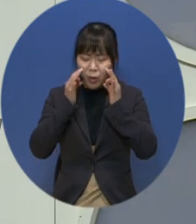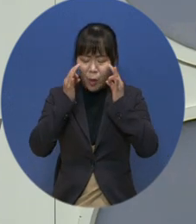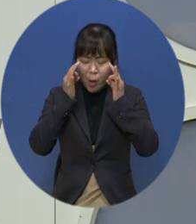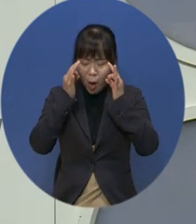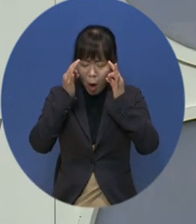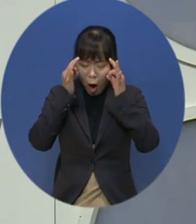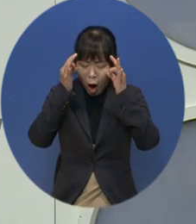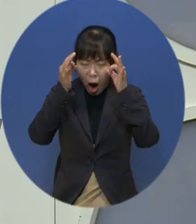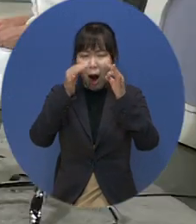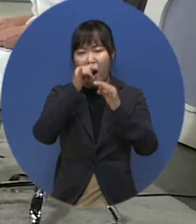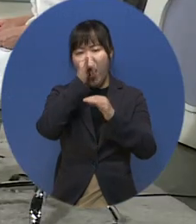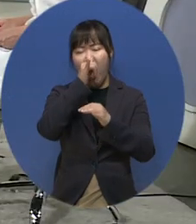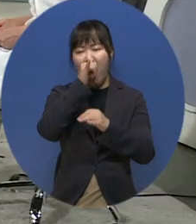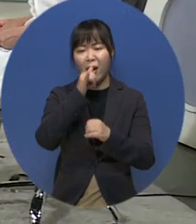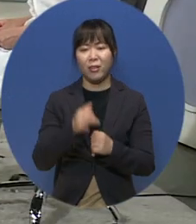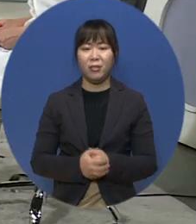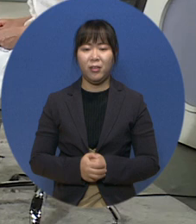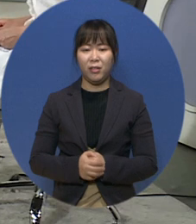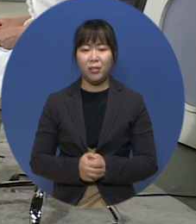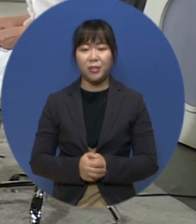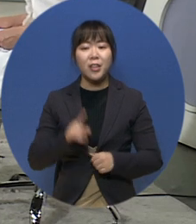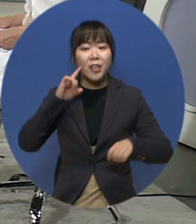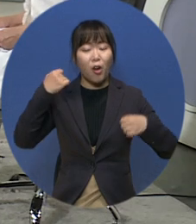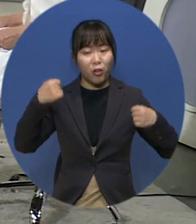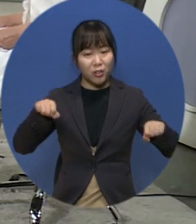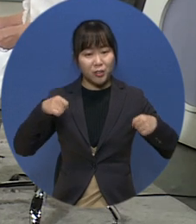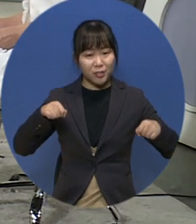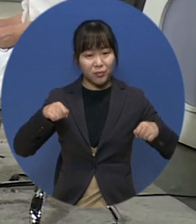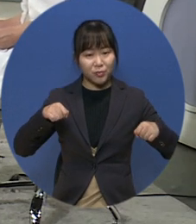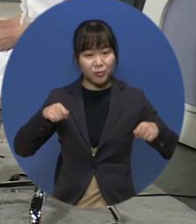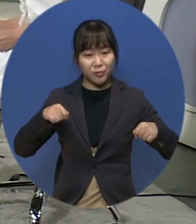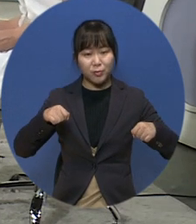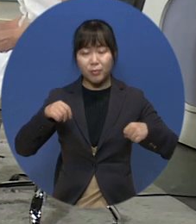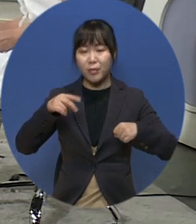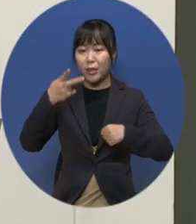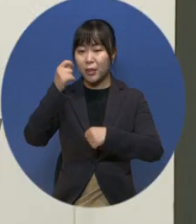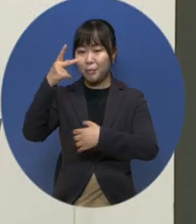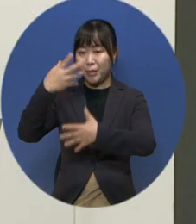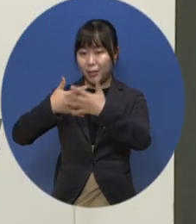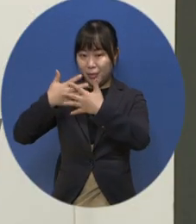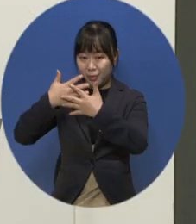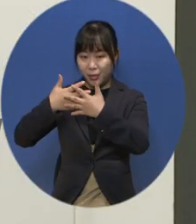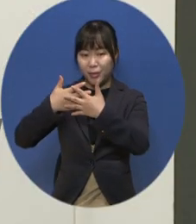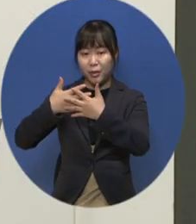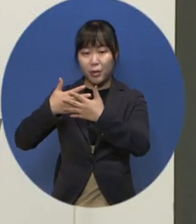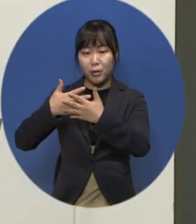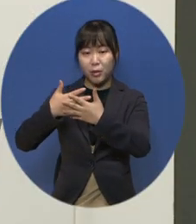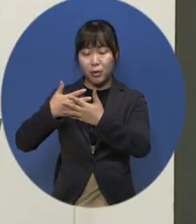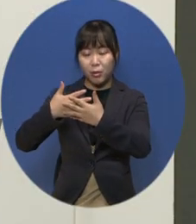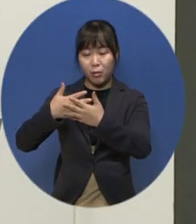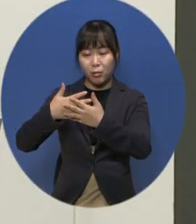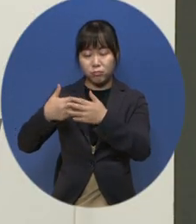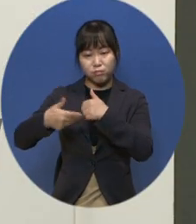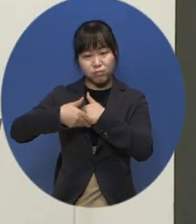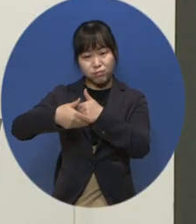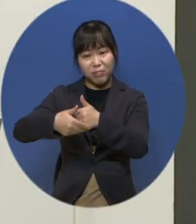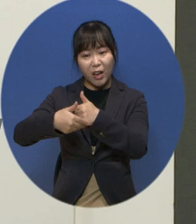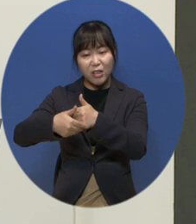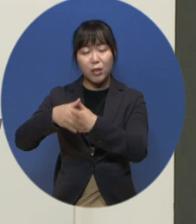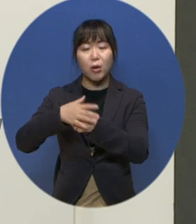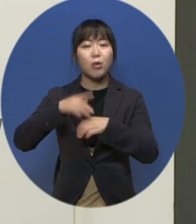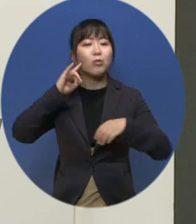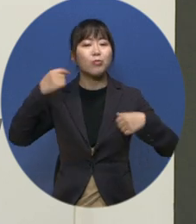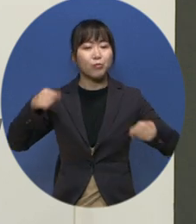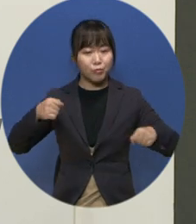네, 그 연극이라든가 또는 드라마라든가 이제 이런 것이 섭외가 들어와서